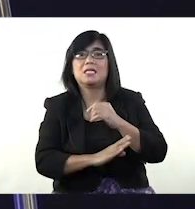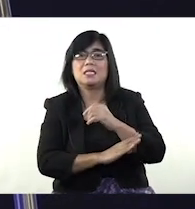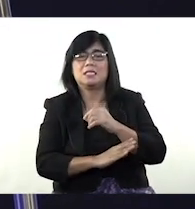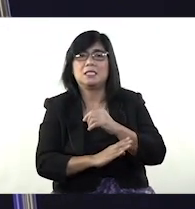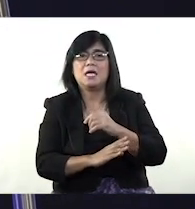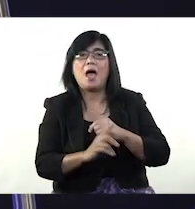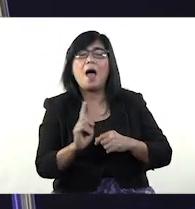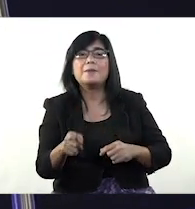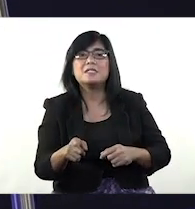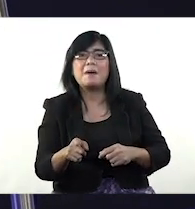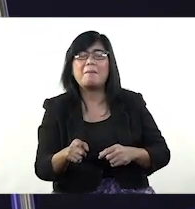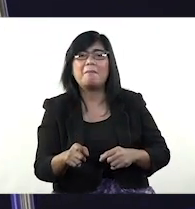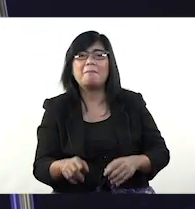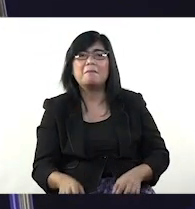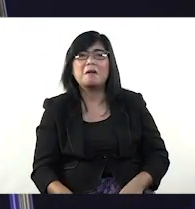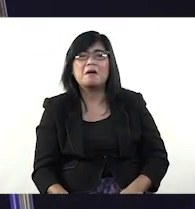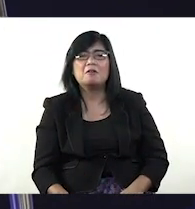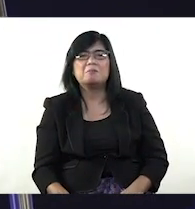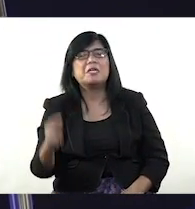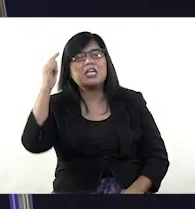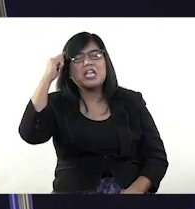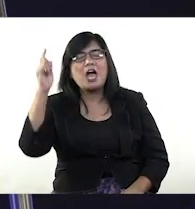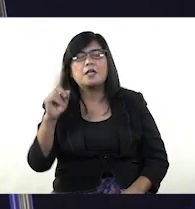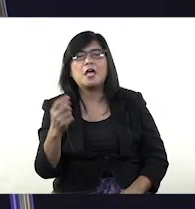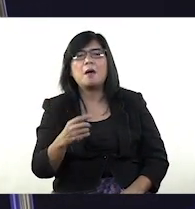Hai dan dia pikirkan Juan bagaimana saya diberkati